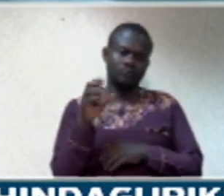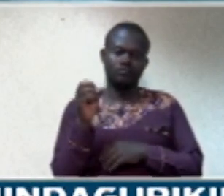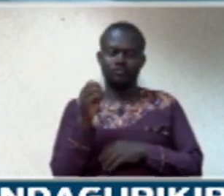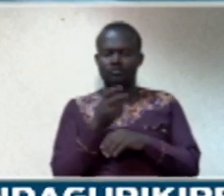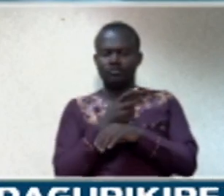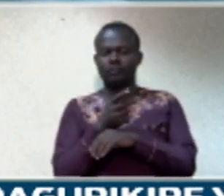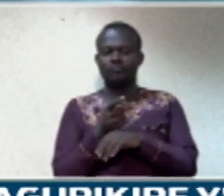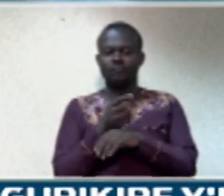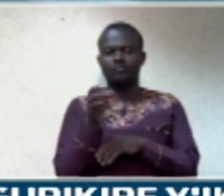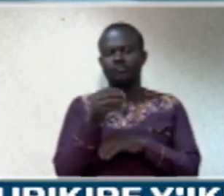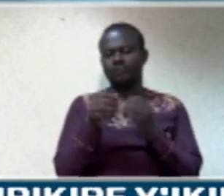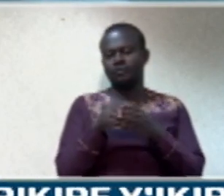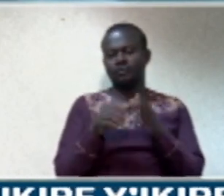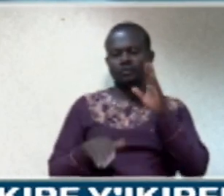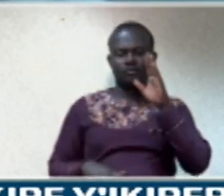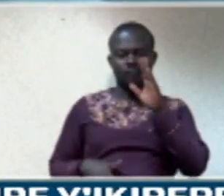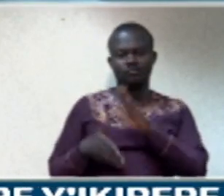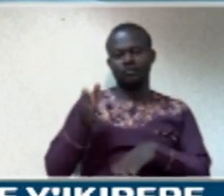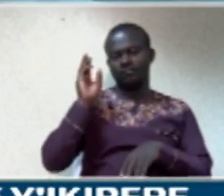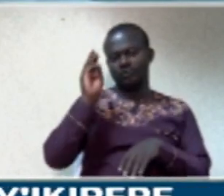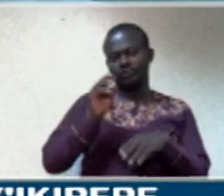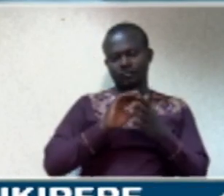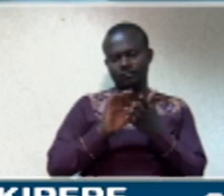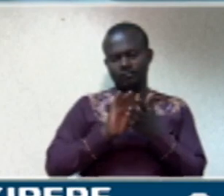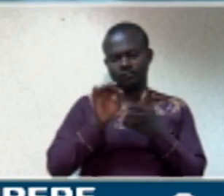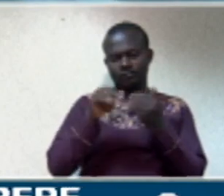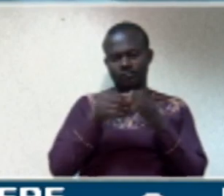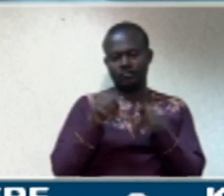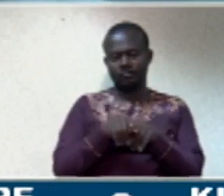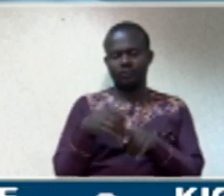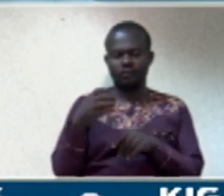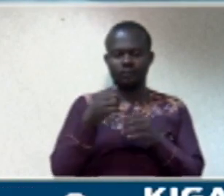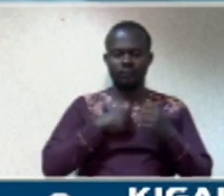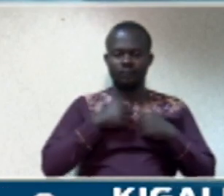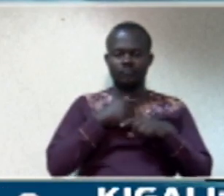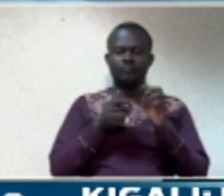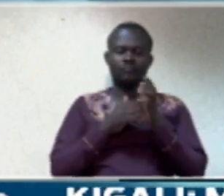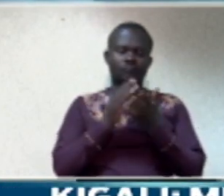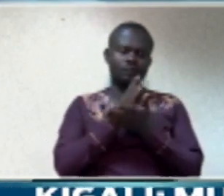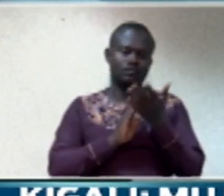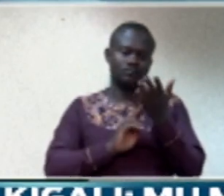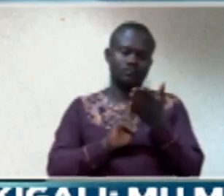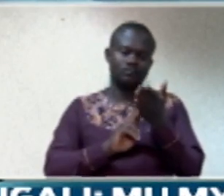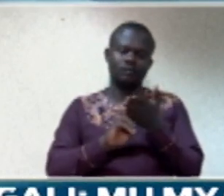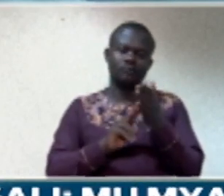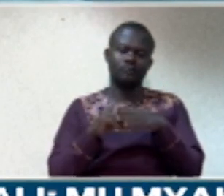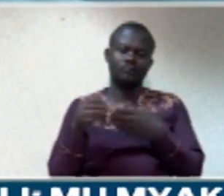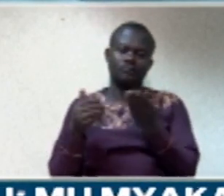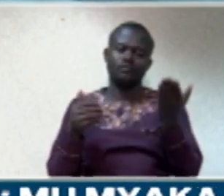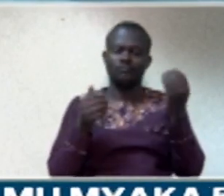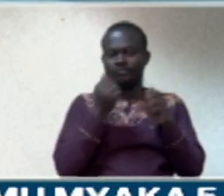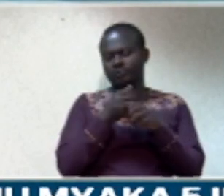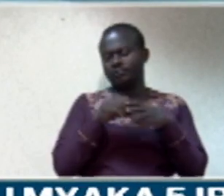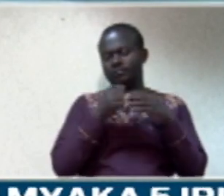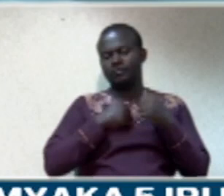isaha kompanyi Vuba Corporation iziyandikisha nka kompanyi nyarwanda ndetse bimwe mu bikoresho izakoresha muri ikoranabuhanga bikorerwe